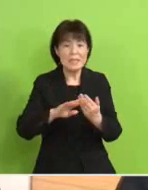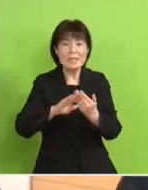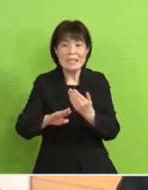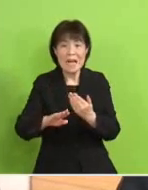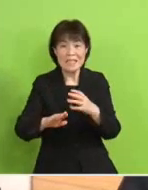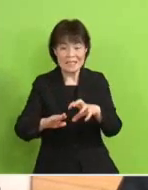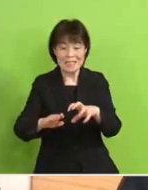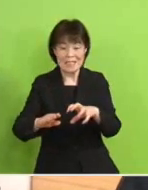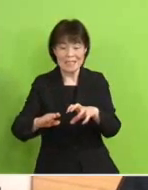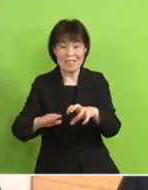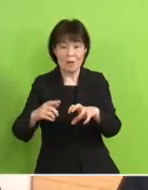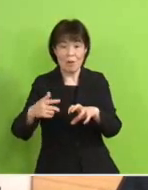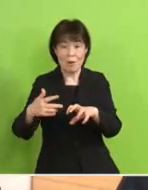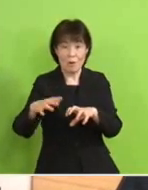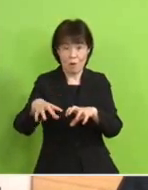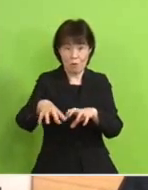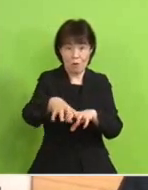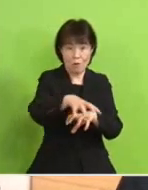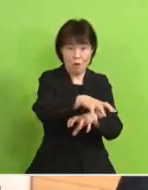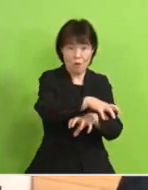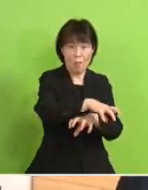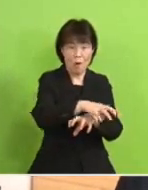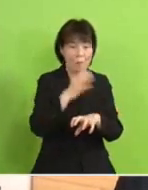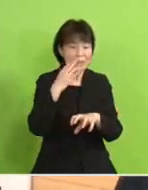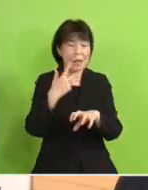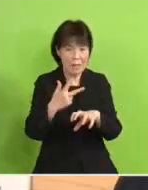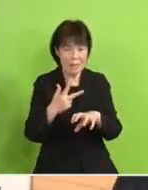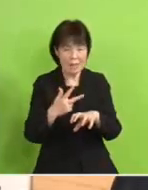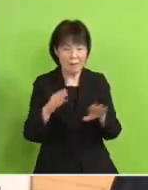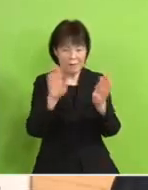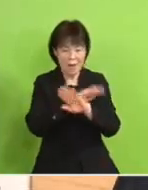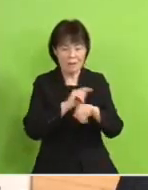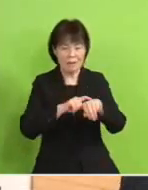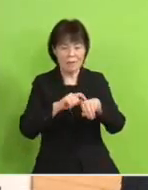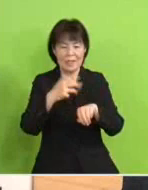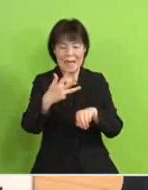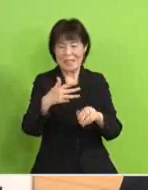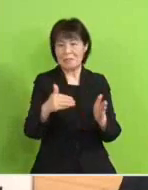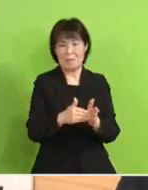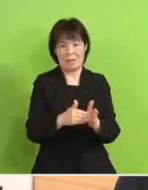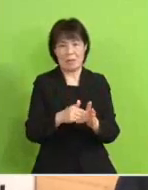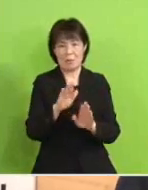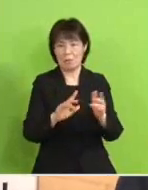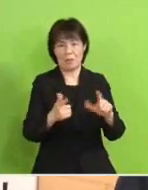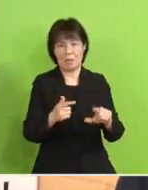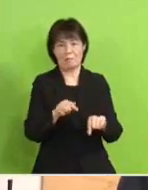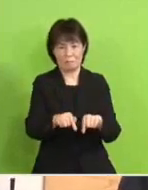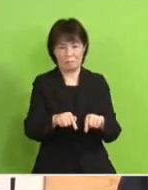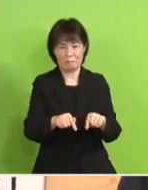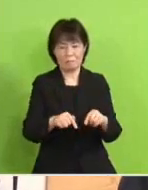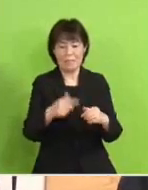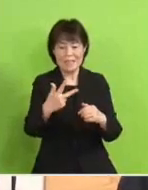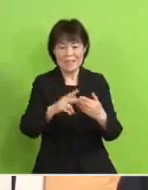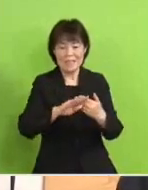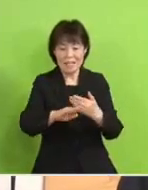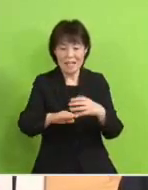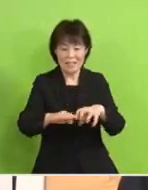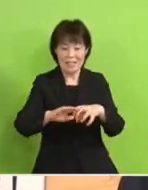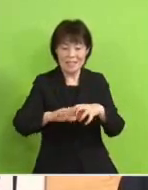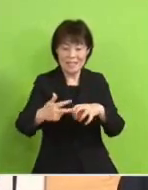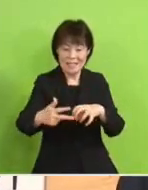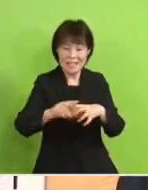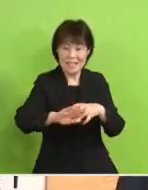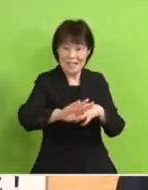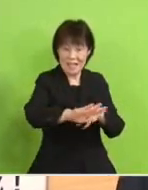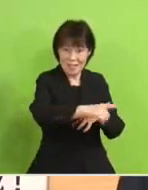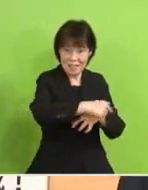外のこちらについては、松山市はもう8時、状況が違います。そして松山市以外では、